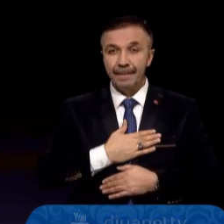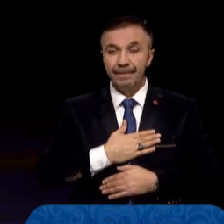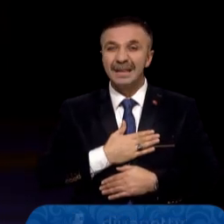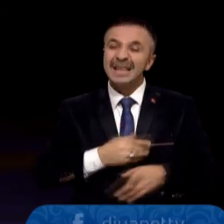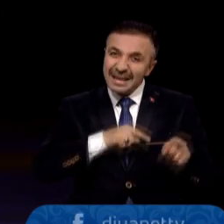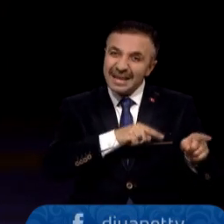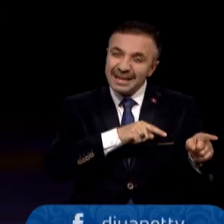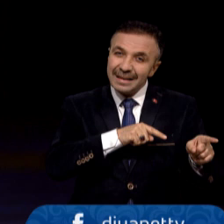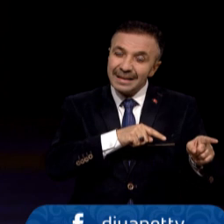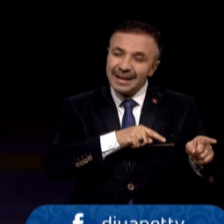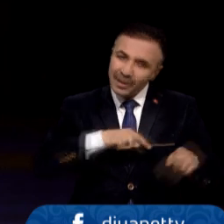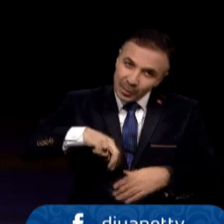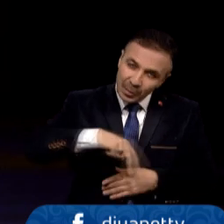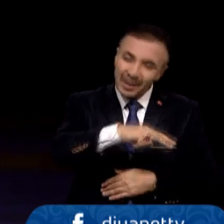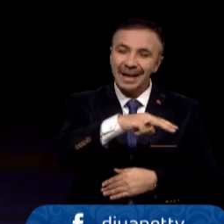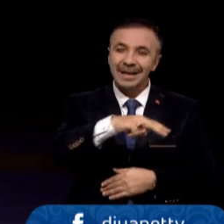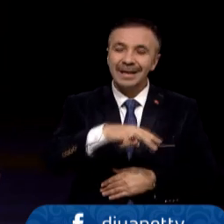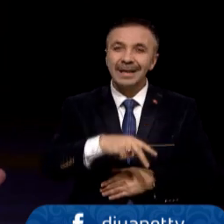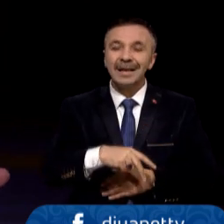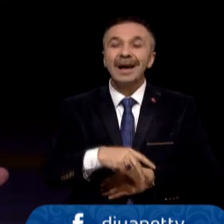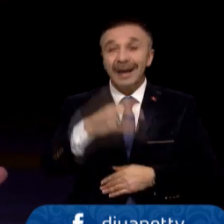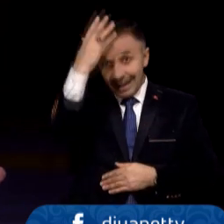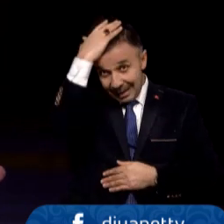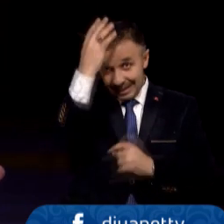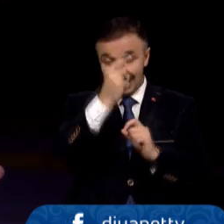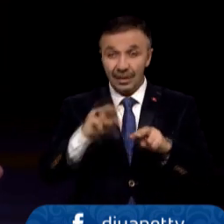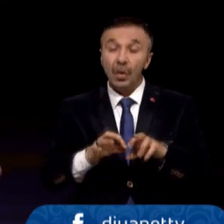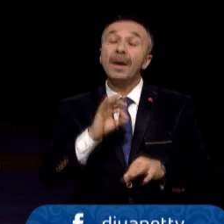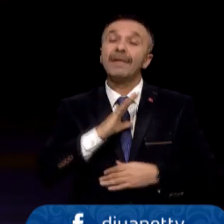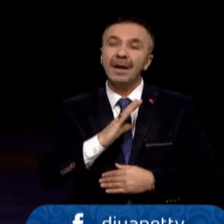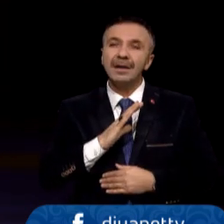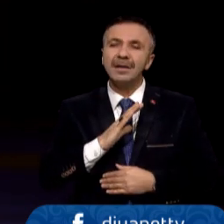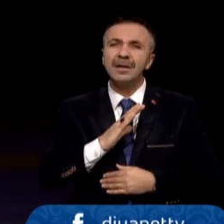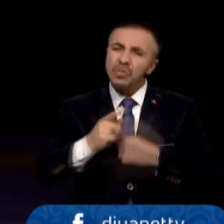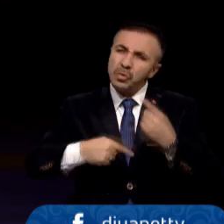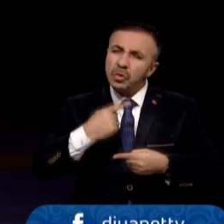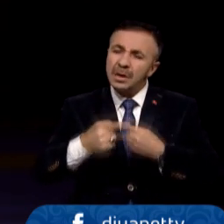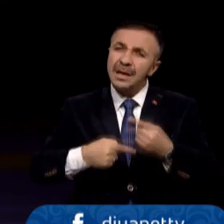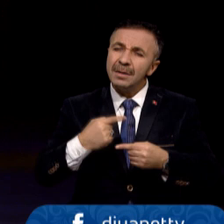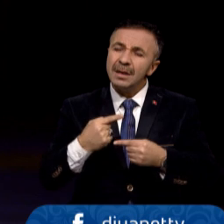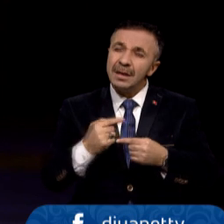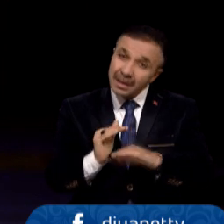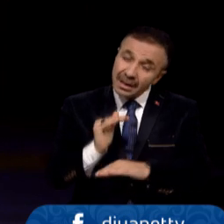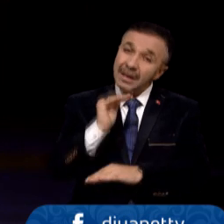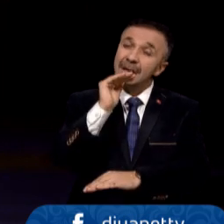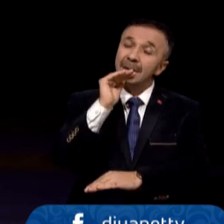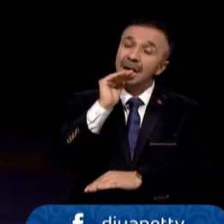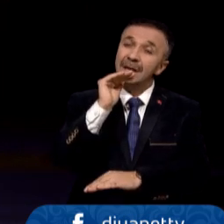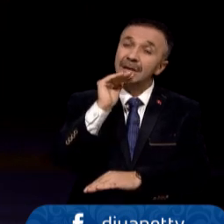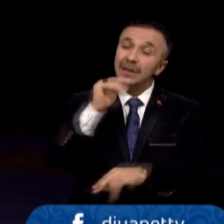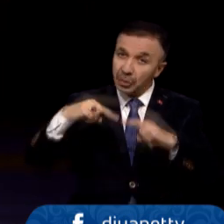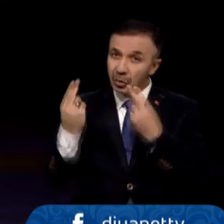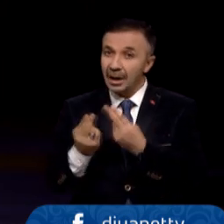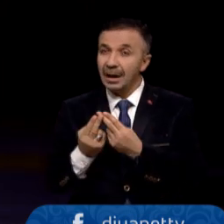sellemin izlerine basa basa giden bir Hazreti Ömer var çağını bilen yaşadığı